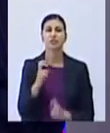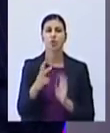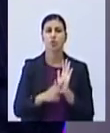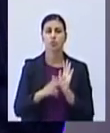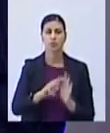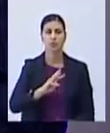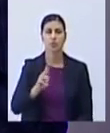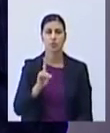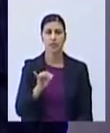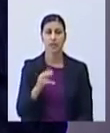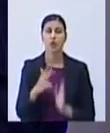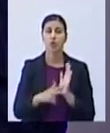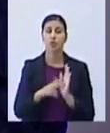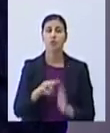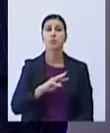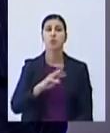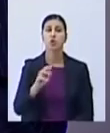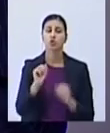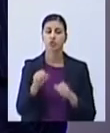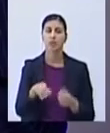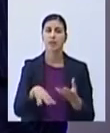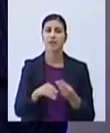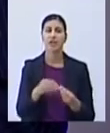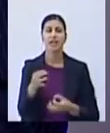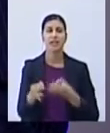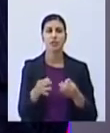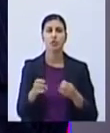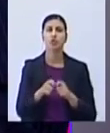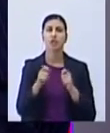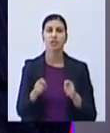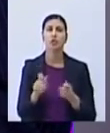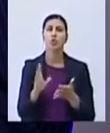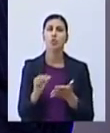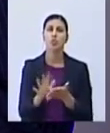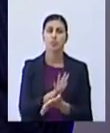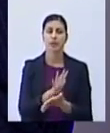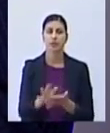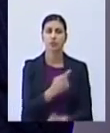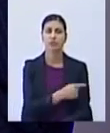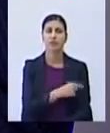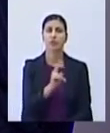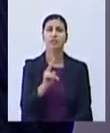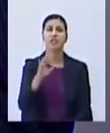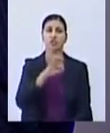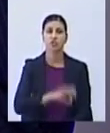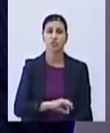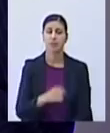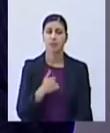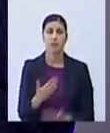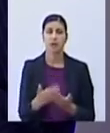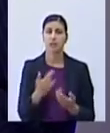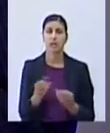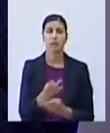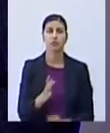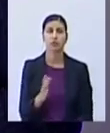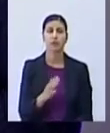ვცდები. 80 მილიონში შეიძლება ყველა რეგიონში გაიხსნას უფასო საავადმყოფო და ვისაც ჭირდება, ის ისარგებლებს იმით. მე საერთოდ არ ჭირდება